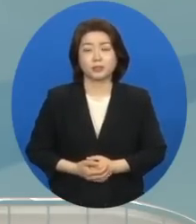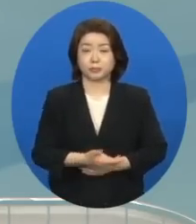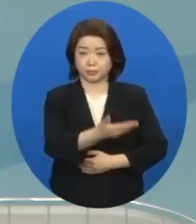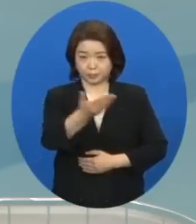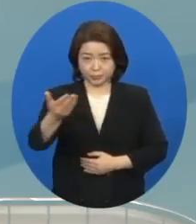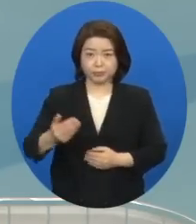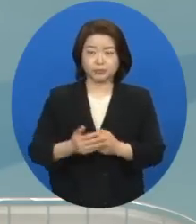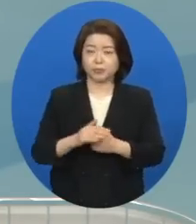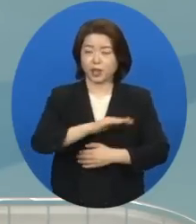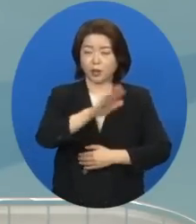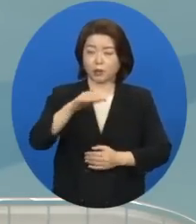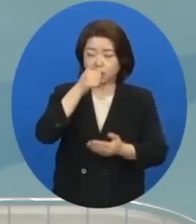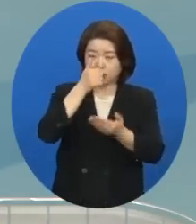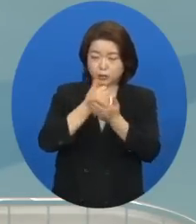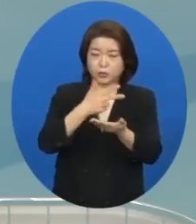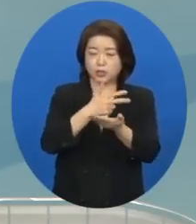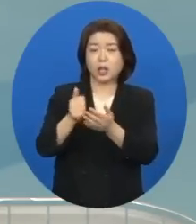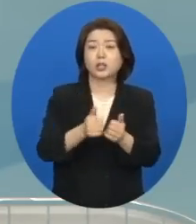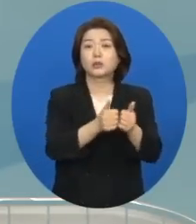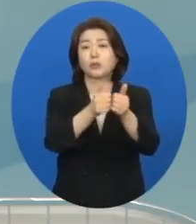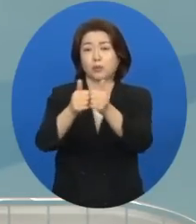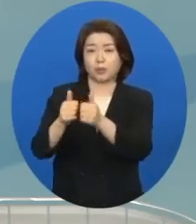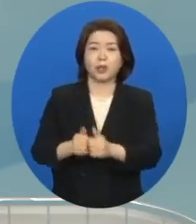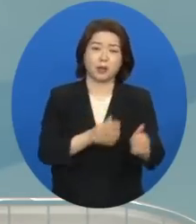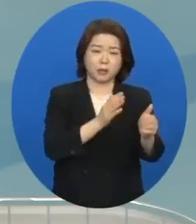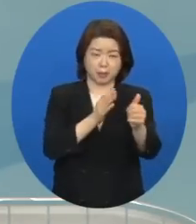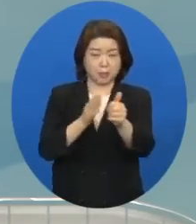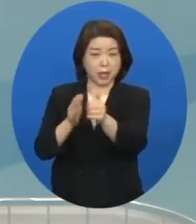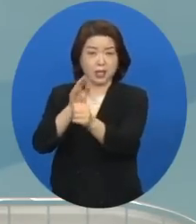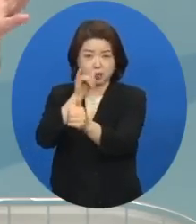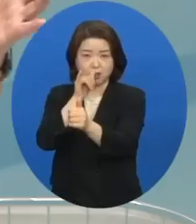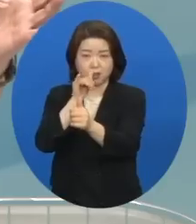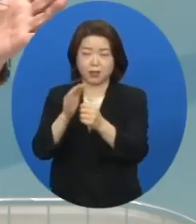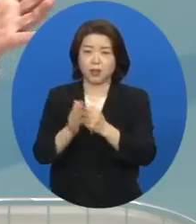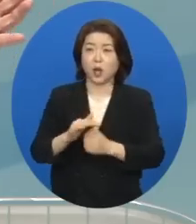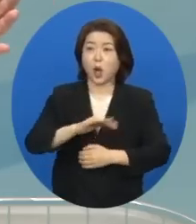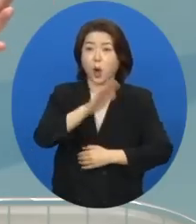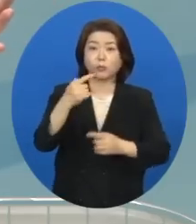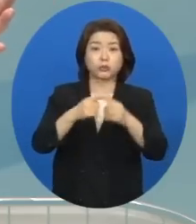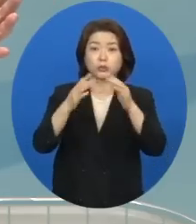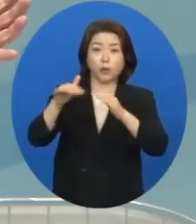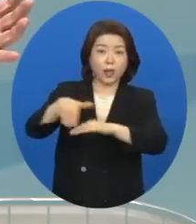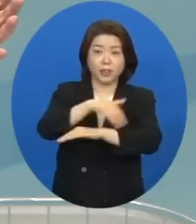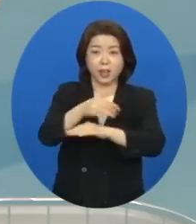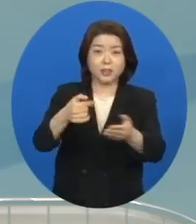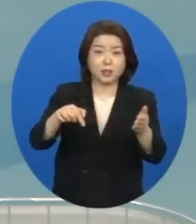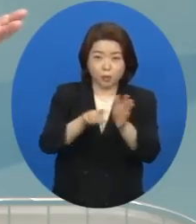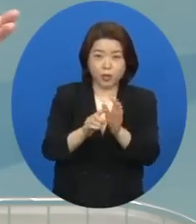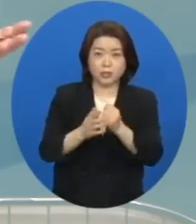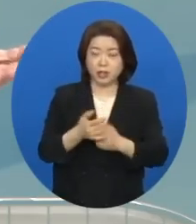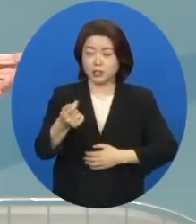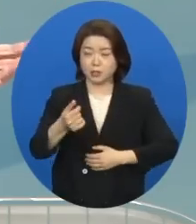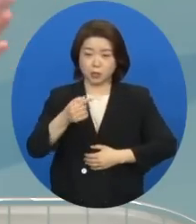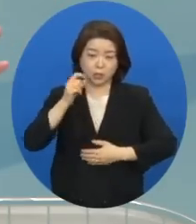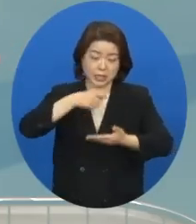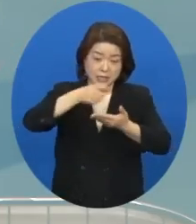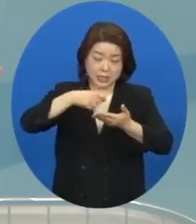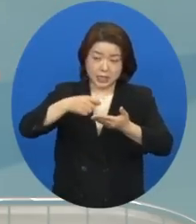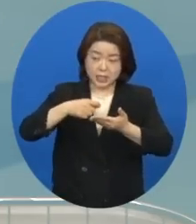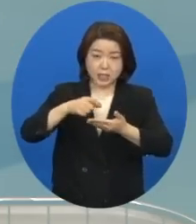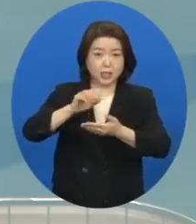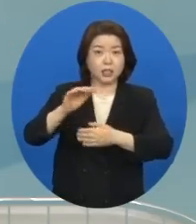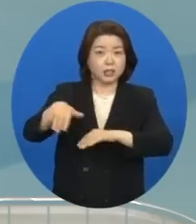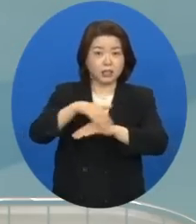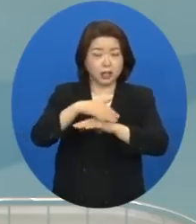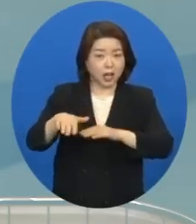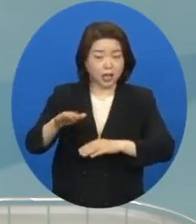여러분, 우리가 주님과 동행하자고 그렇게 권하잖아요. 선한 목자교회 다니려면 적어도 일기 안 쓰고는 다닐 수가